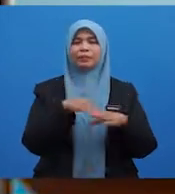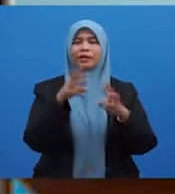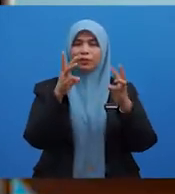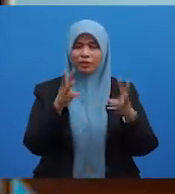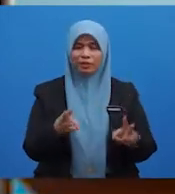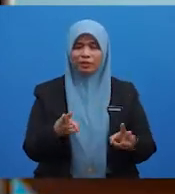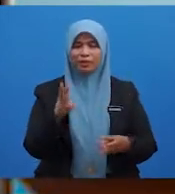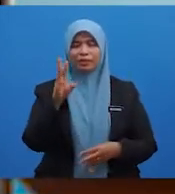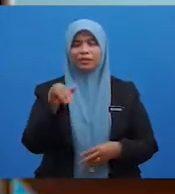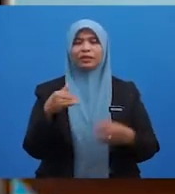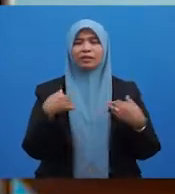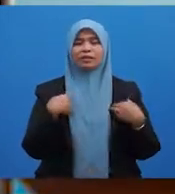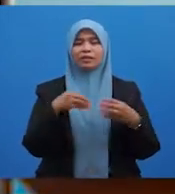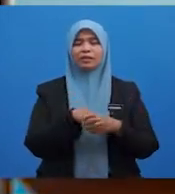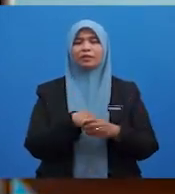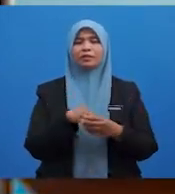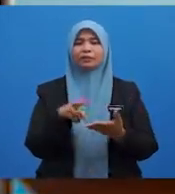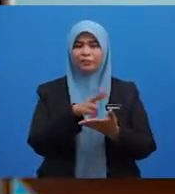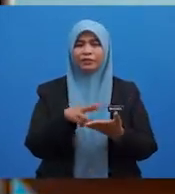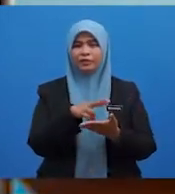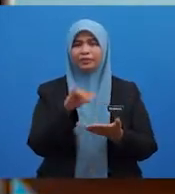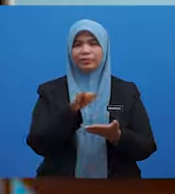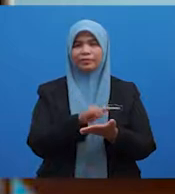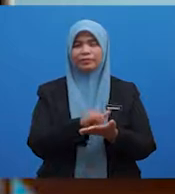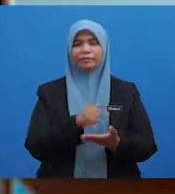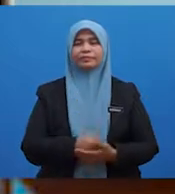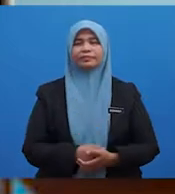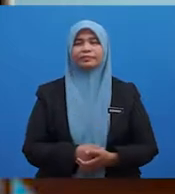terdapat dalam klip video tersebut?